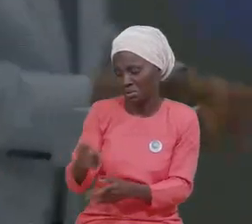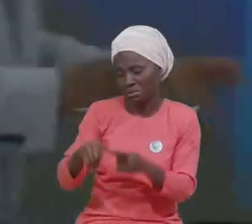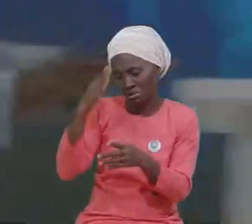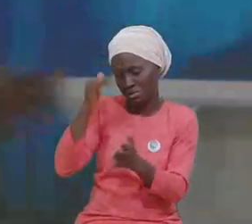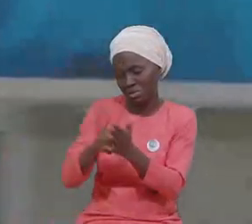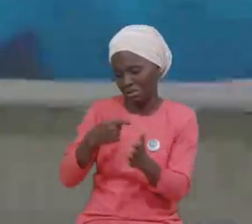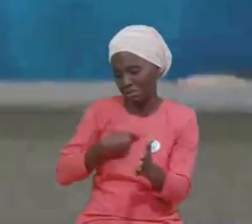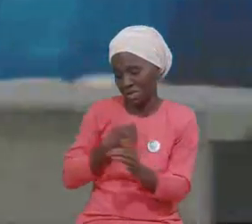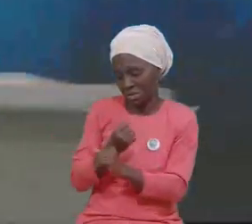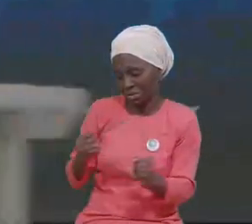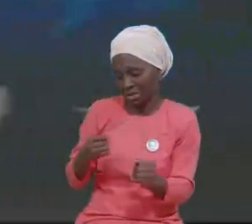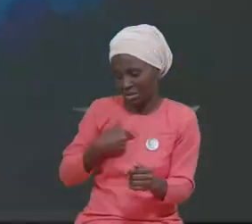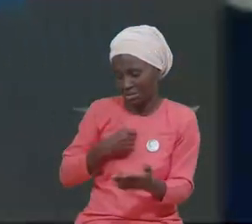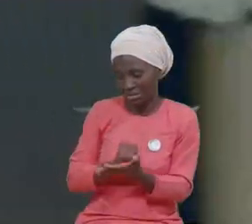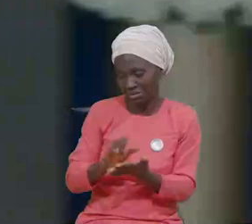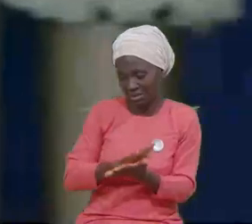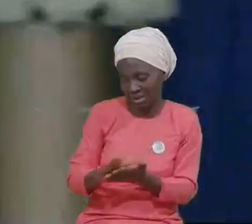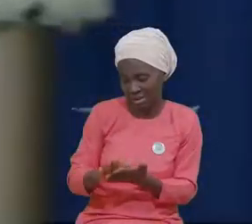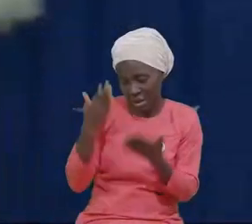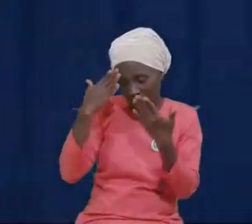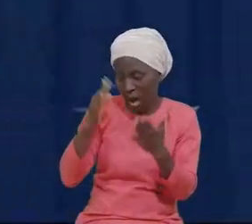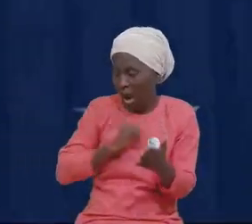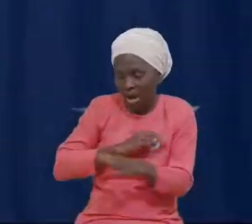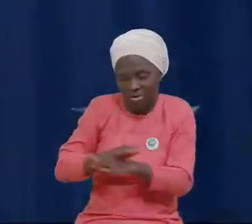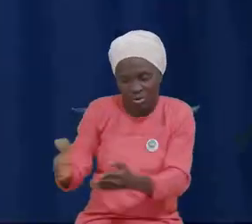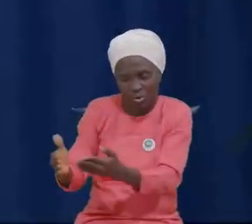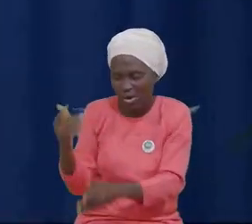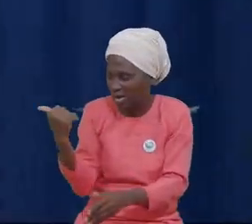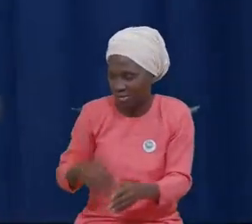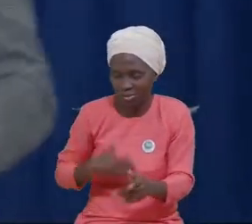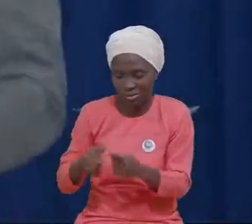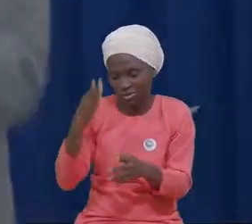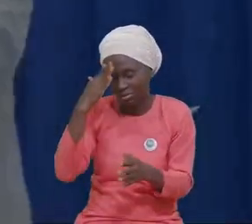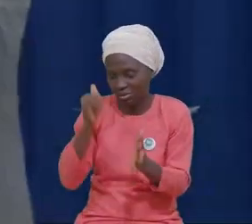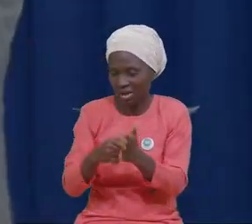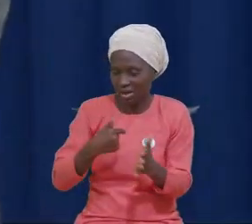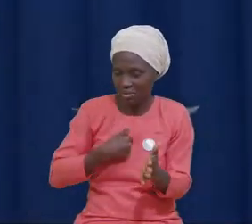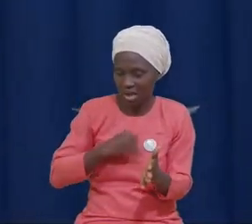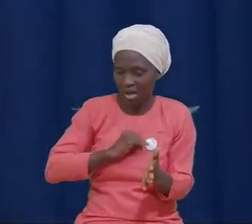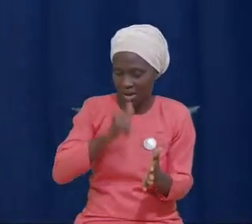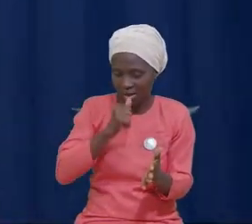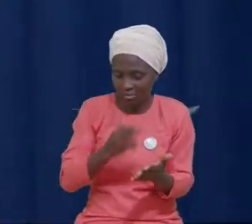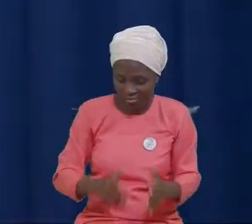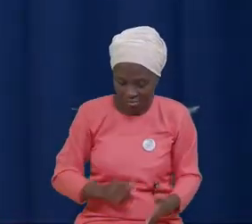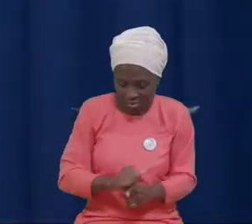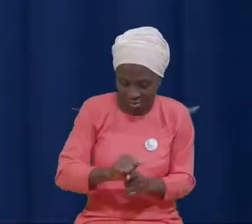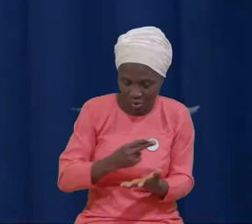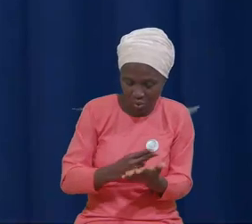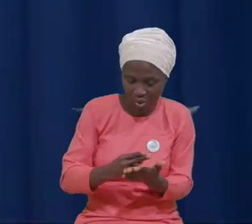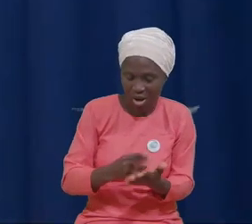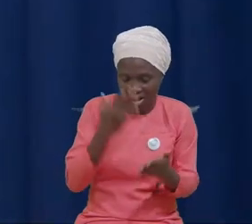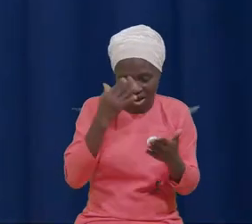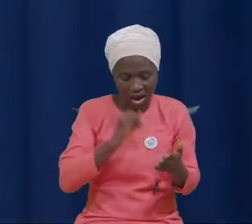sachent que je suis sanctifié. Je ne veux pas qu'ils sachent que je crois à la sainteté. Je ne veux pas qu'ils sachent que je suis